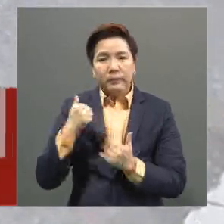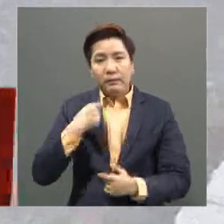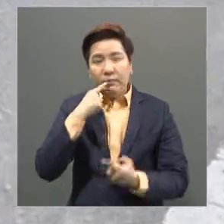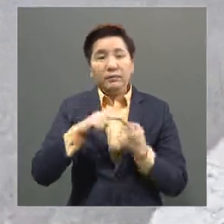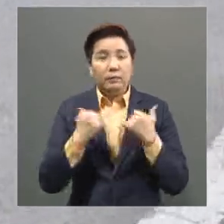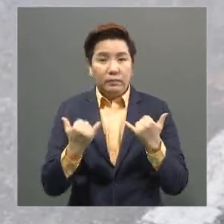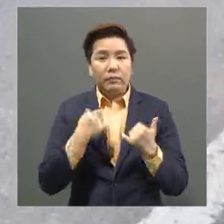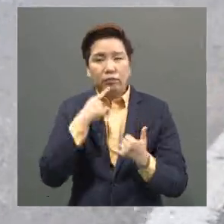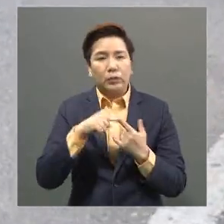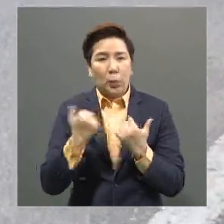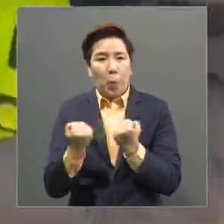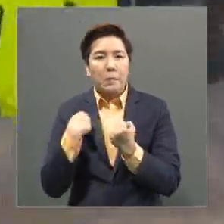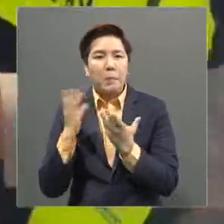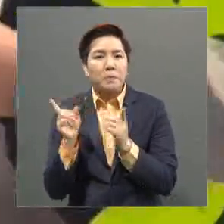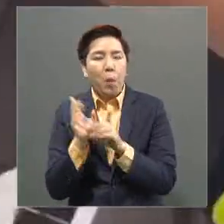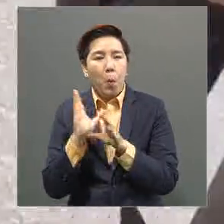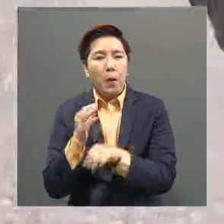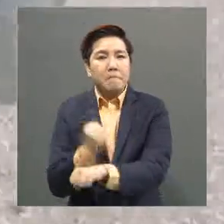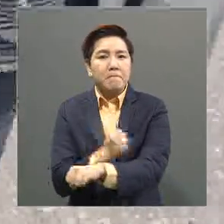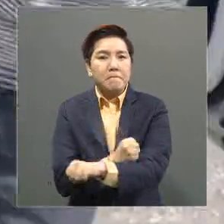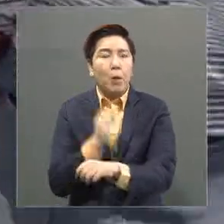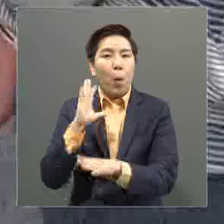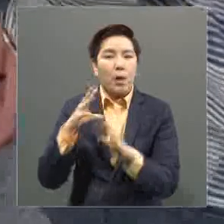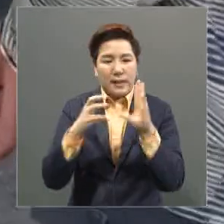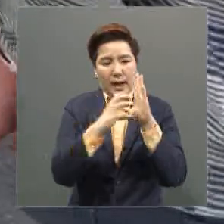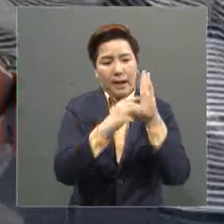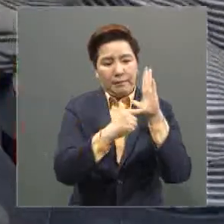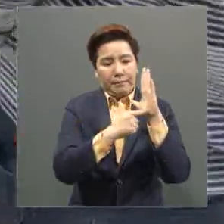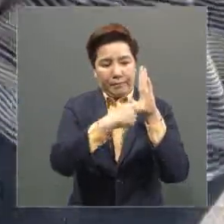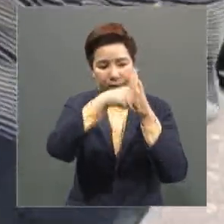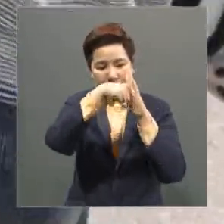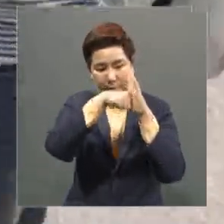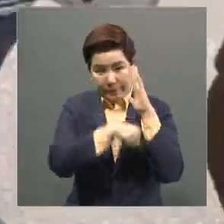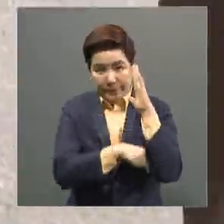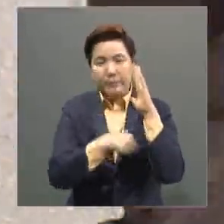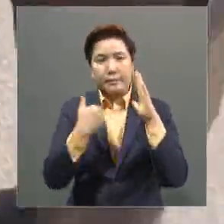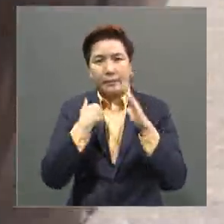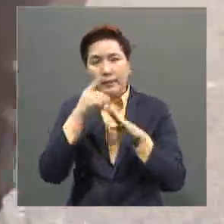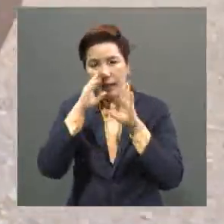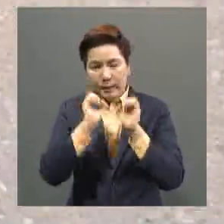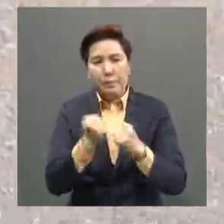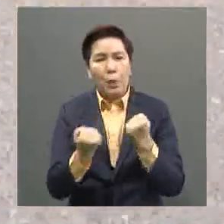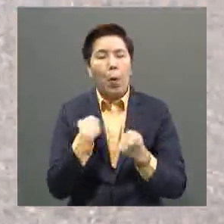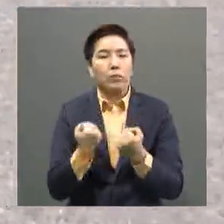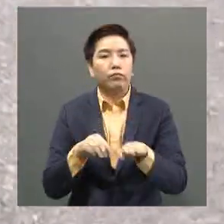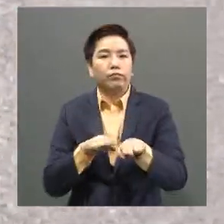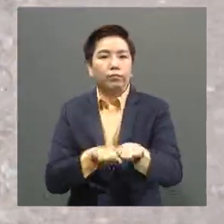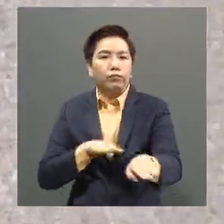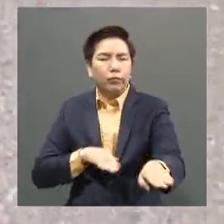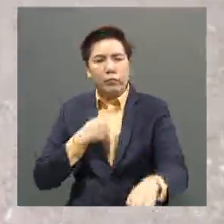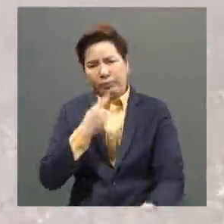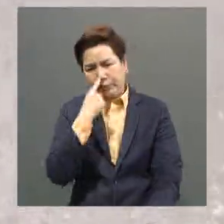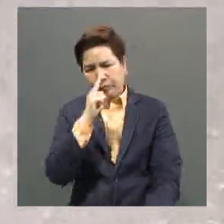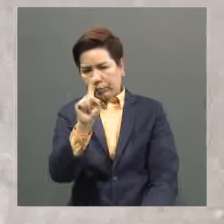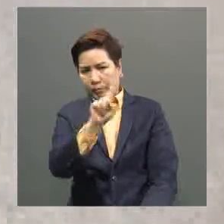กลางว่าเดี๋ยวจะมีขบวนการลักลอบขลแรงงานต่างด้าวจากภาคกลางเนี่ยลงสู่ภาคใต้แล้วเจ้าหน้าที่ก็เจอรถทั้งหมดเนี้ยค่ะดูแล้ว